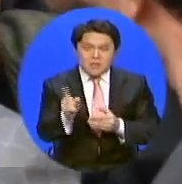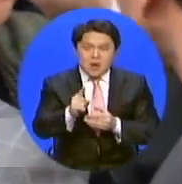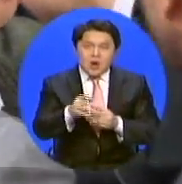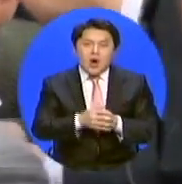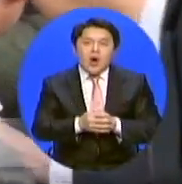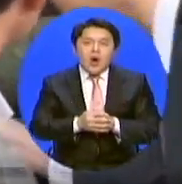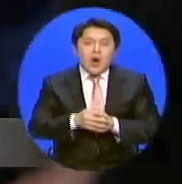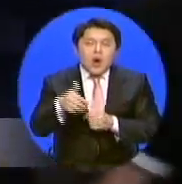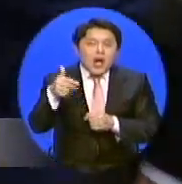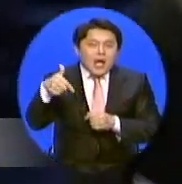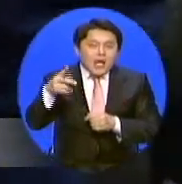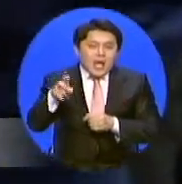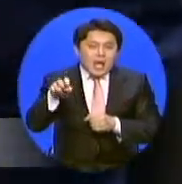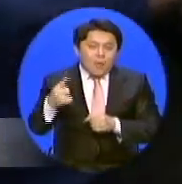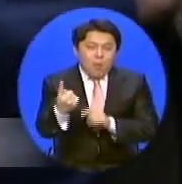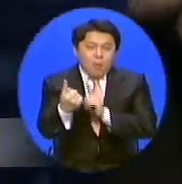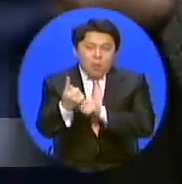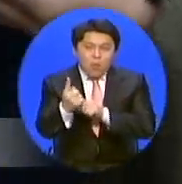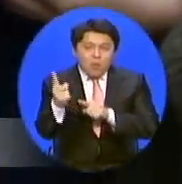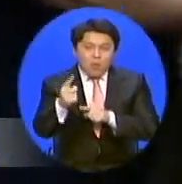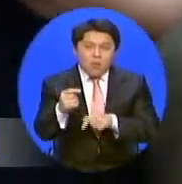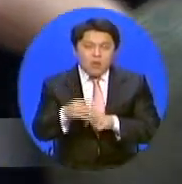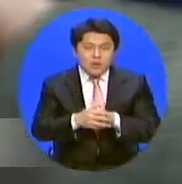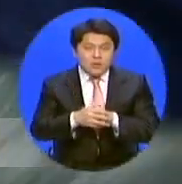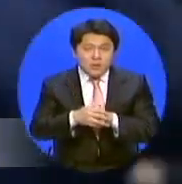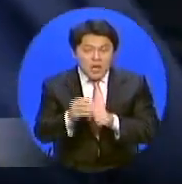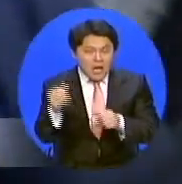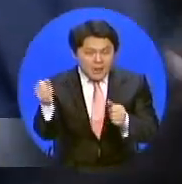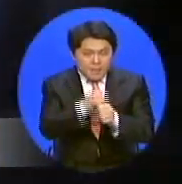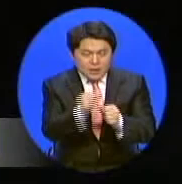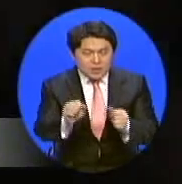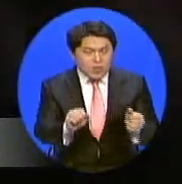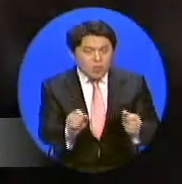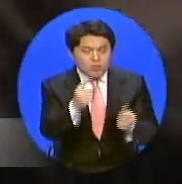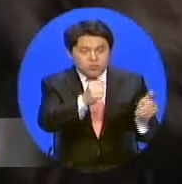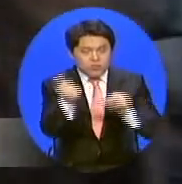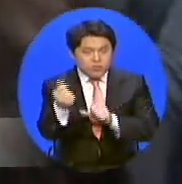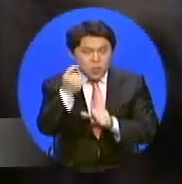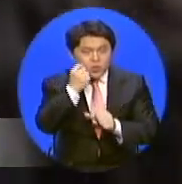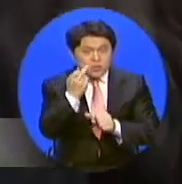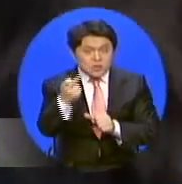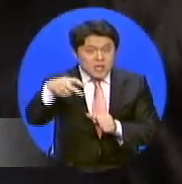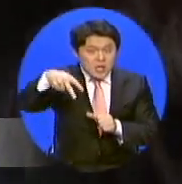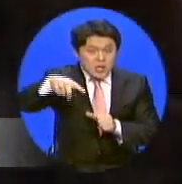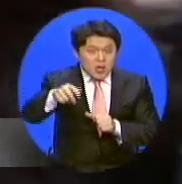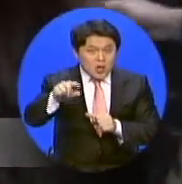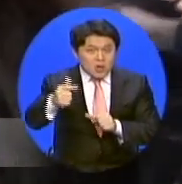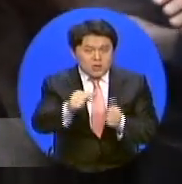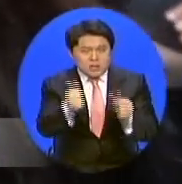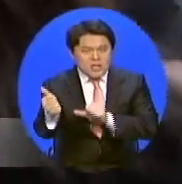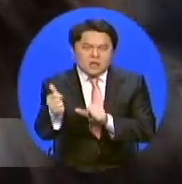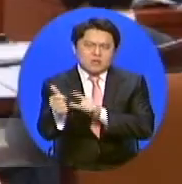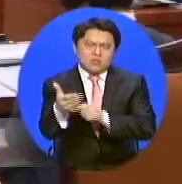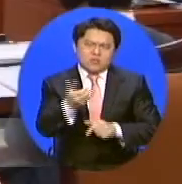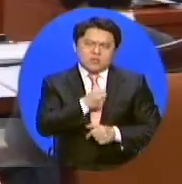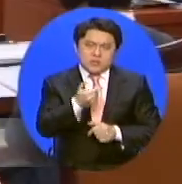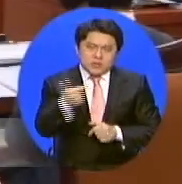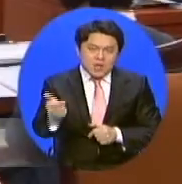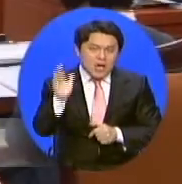숨진 울산 서현이 사건이 네. 이 사회적으로 아주 큰 충격을 줬었는데 아동학대범에 대한 처벌을 대폭 강화하는 내용의